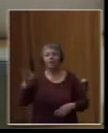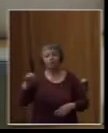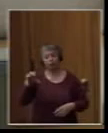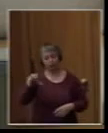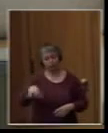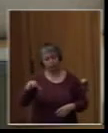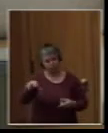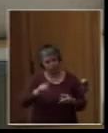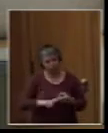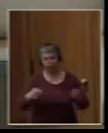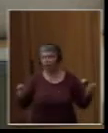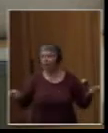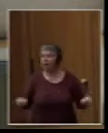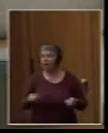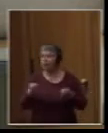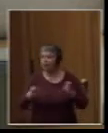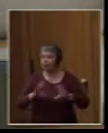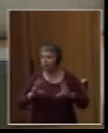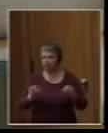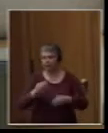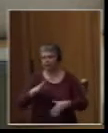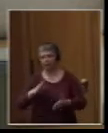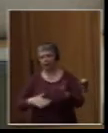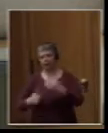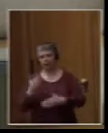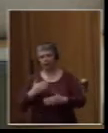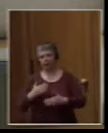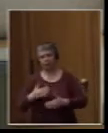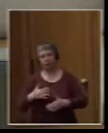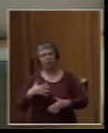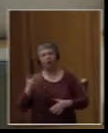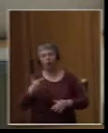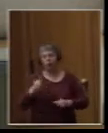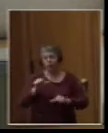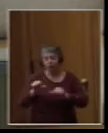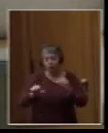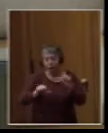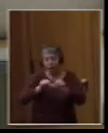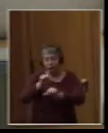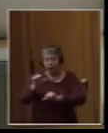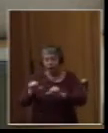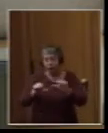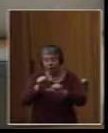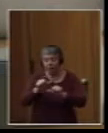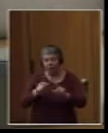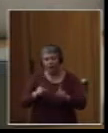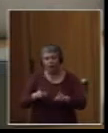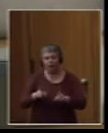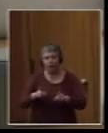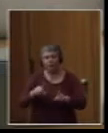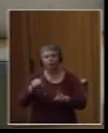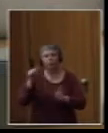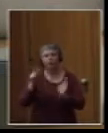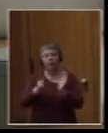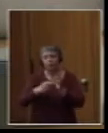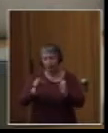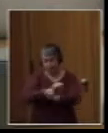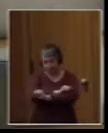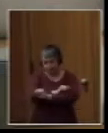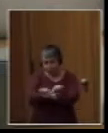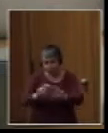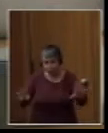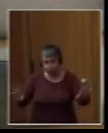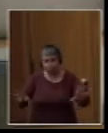επαγγελματιών σε θέματα αναπηρίας, ώστε όποιες αλλαγές προκρίνονται να τη χάνουν τις αποδοχές τους, κάνοντάς τους έτσι